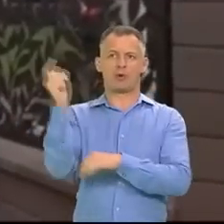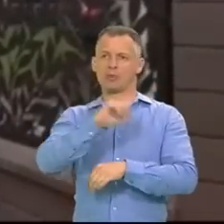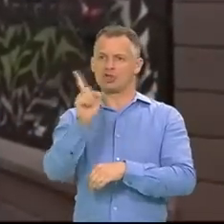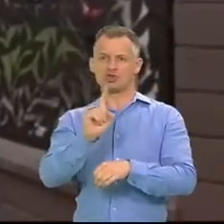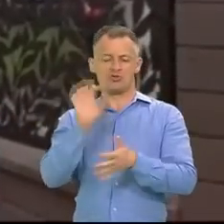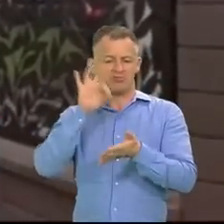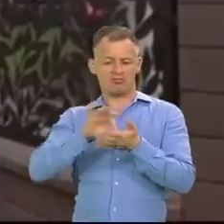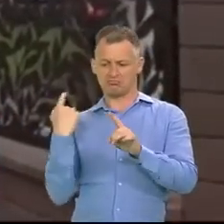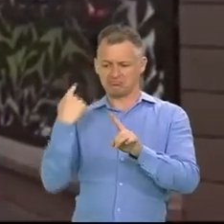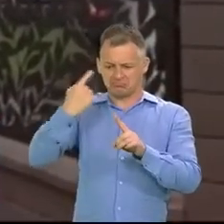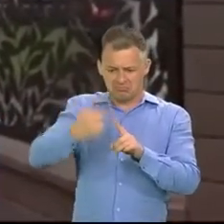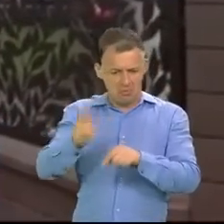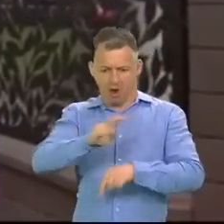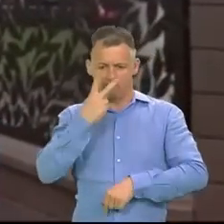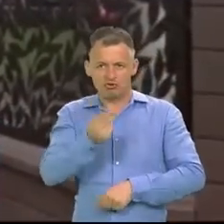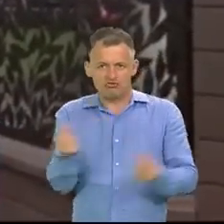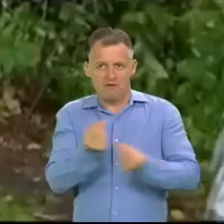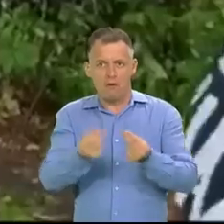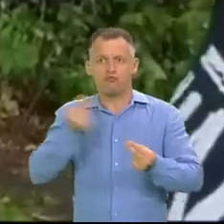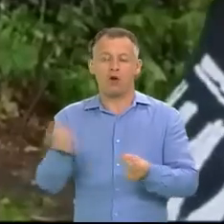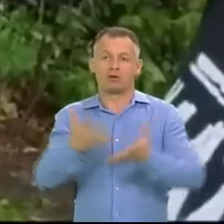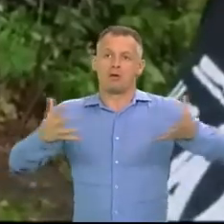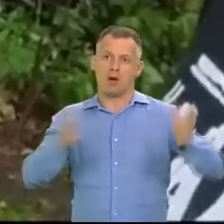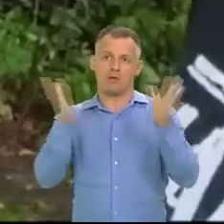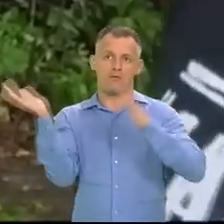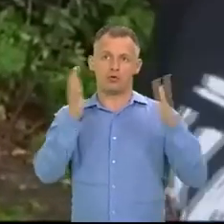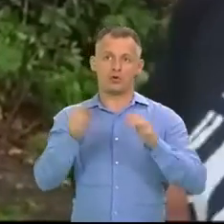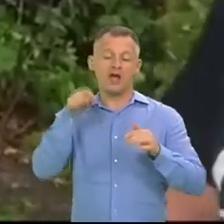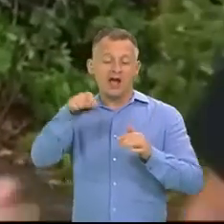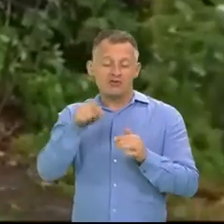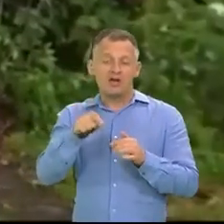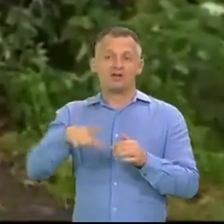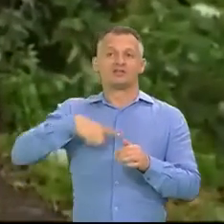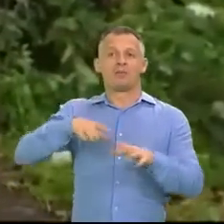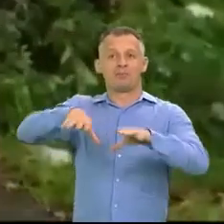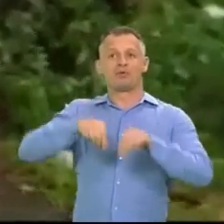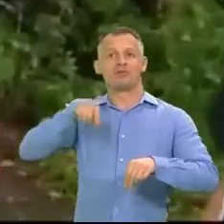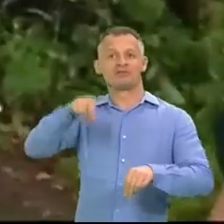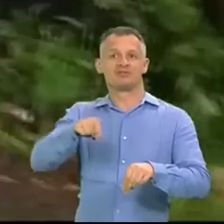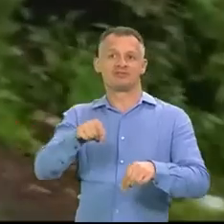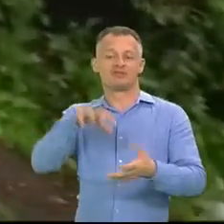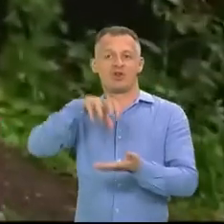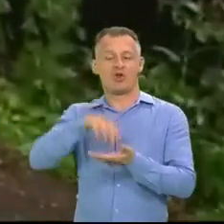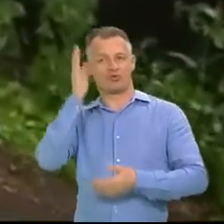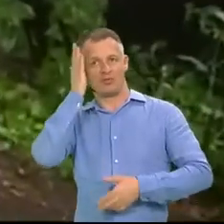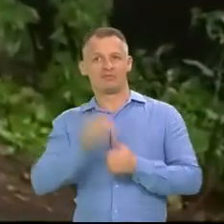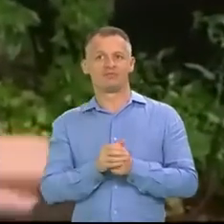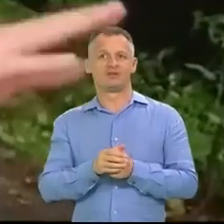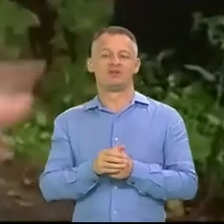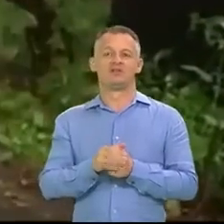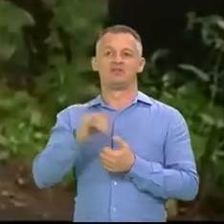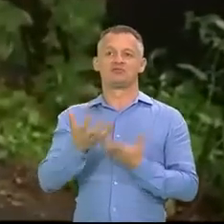ceva, niciodată. Foarte mare furtună. Aici suntem cazați și deci ne apropiam de aceea,